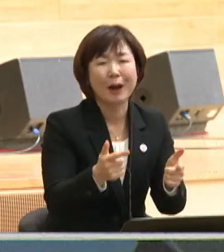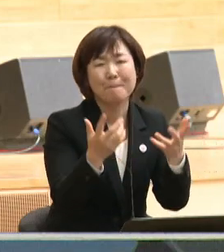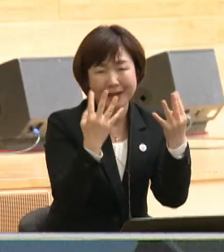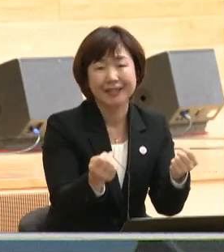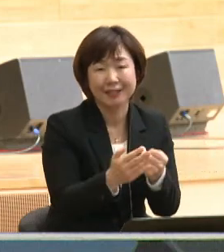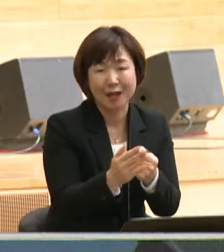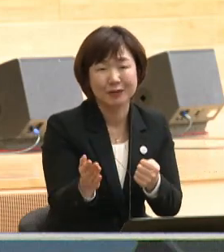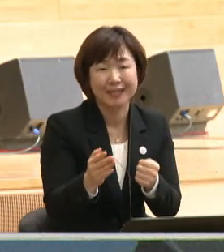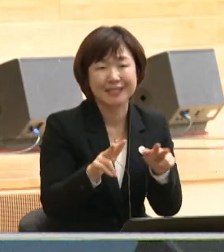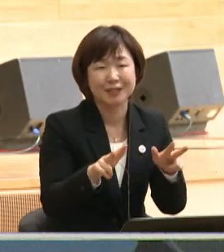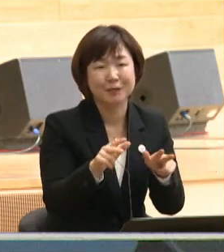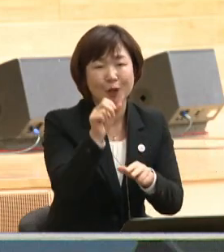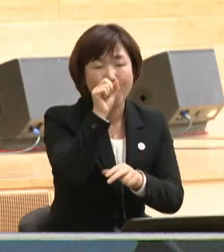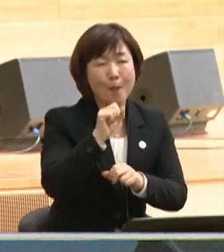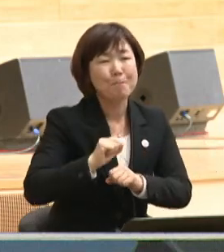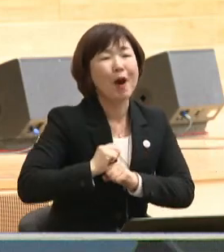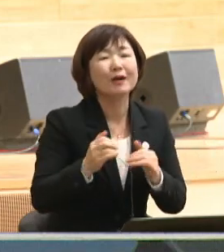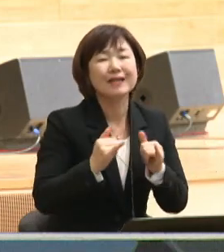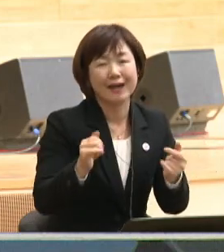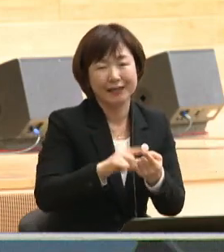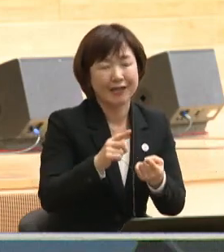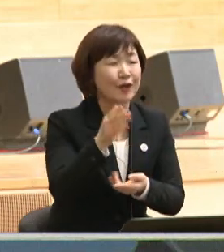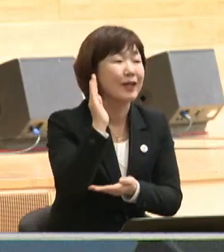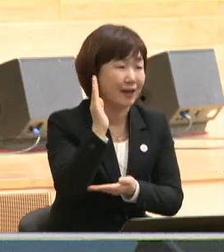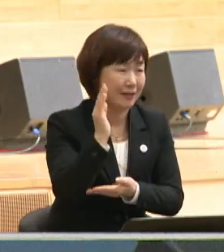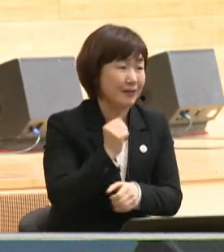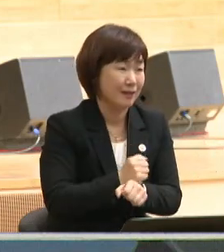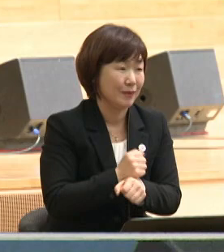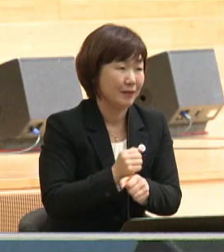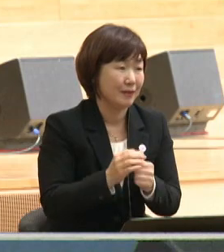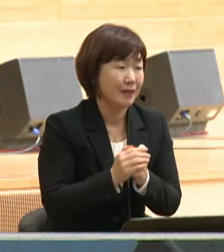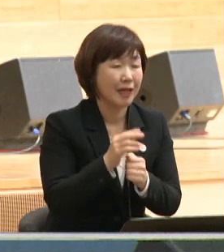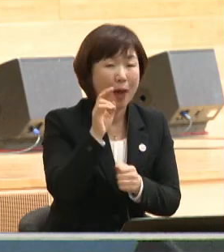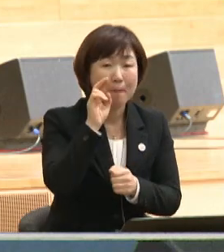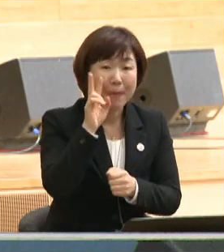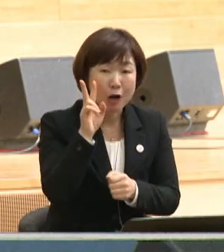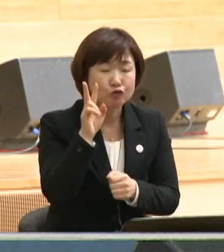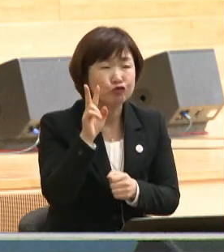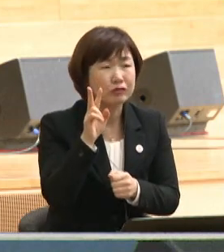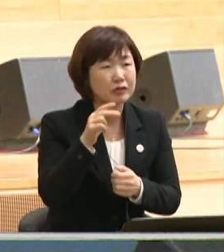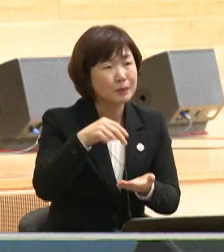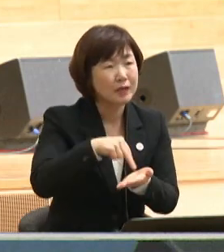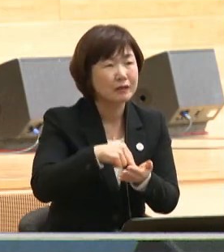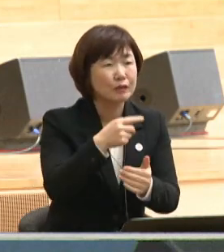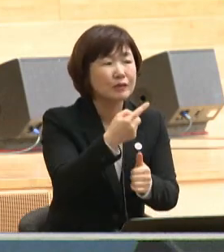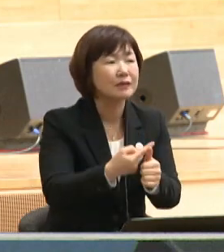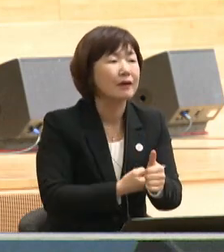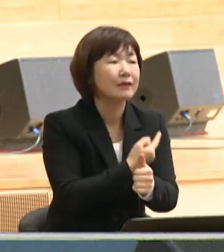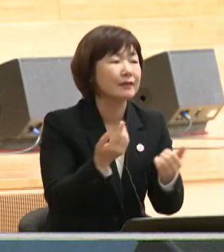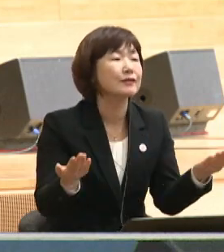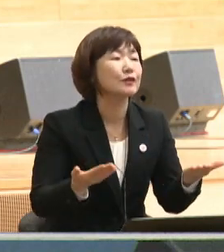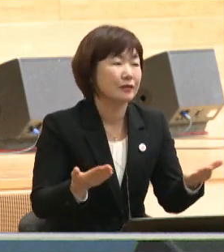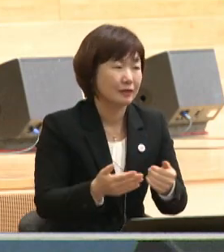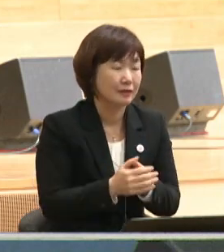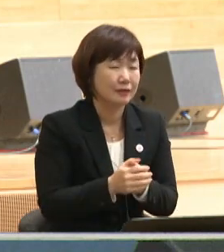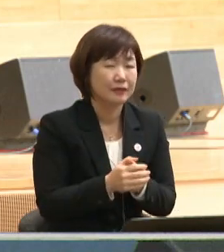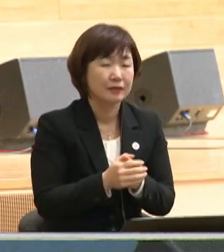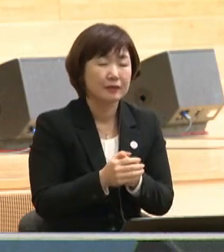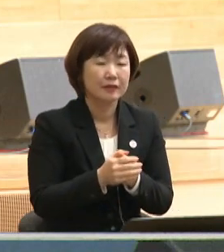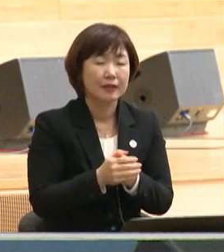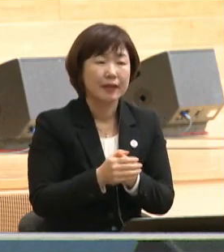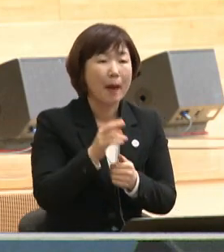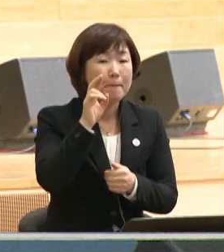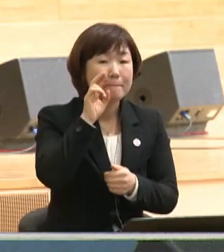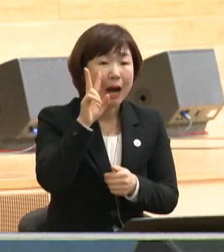지금 그리스도인을 병사로 비유하는 것은 파울에게는 굉장히 자연스러운 일이라는 것입니다 여러분